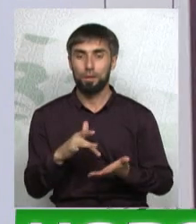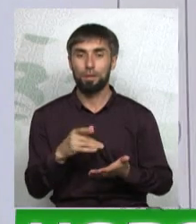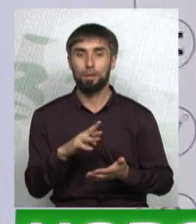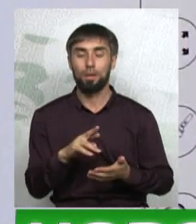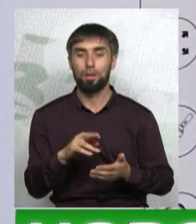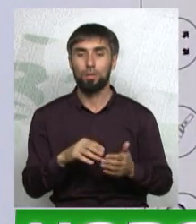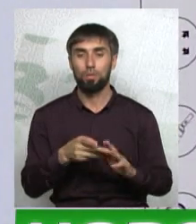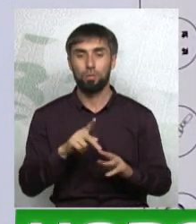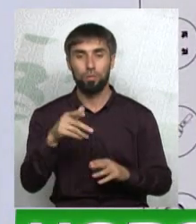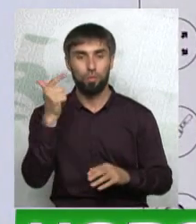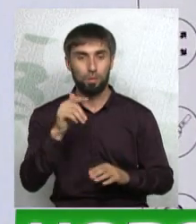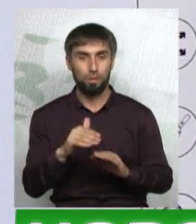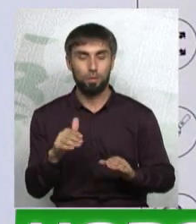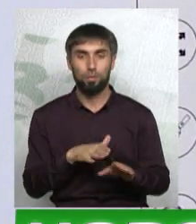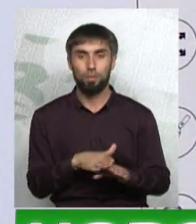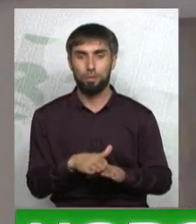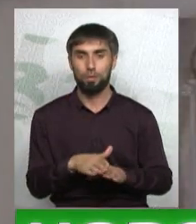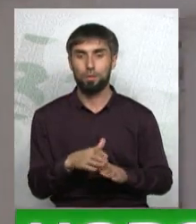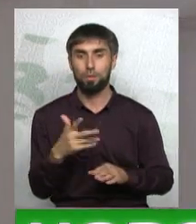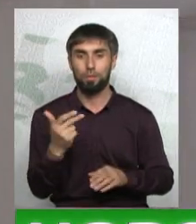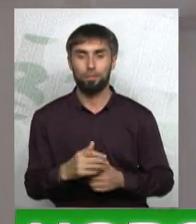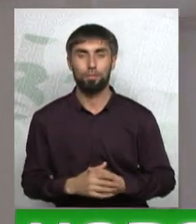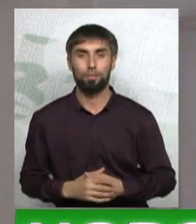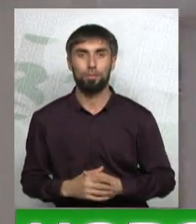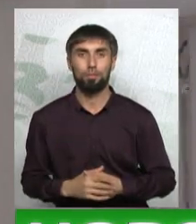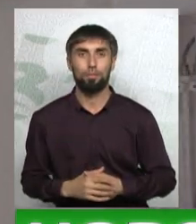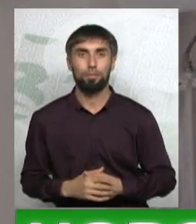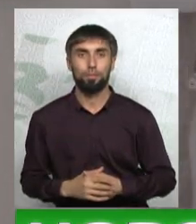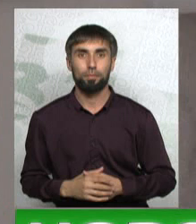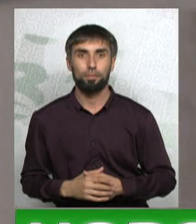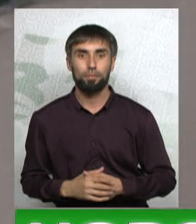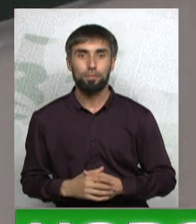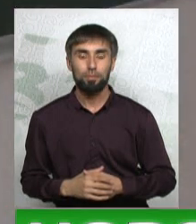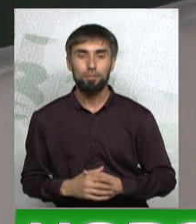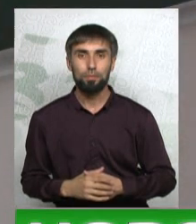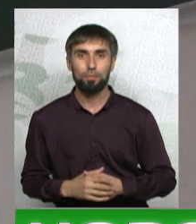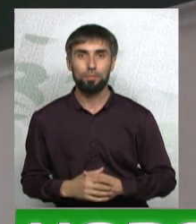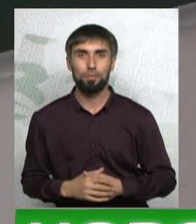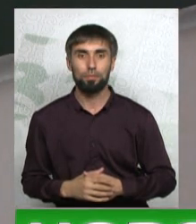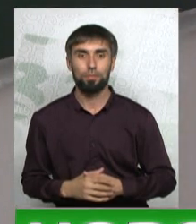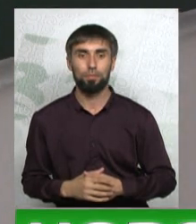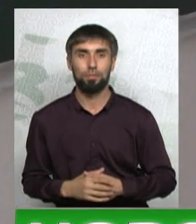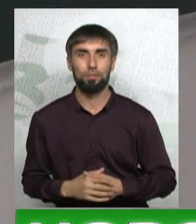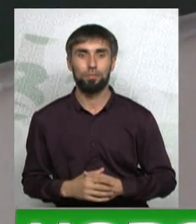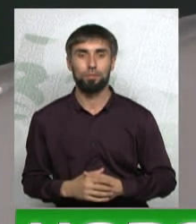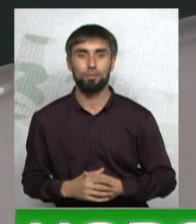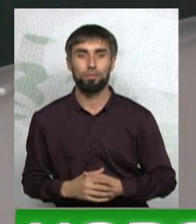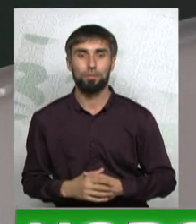одаренных детей «Олимп» длится полных 3 недели. Если у нас число составное, мы его разбиваем на